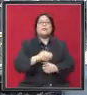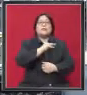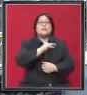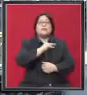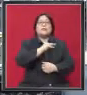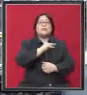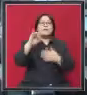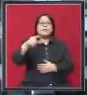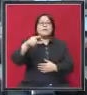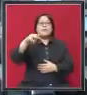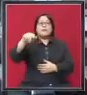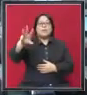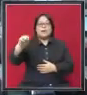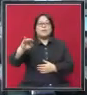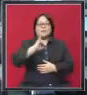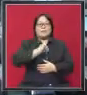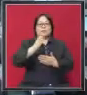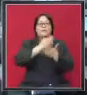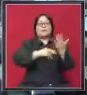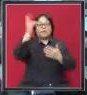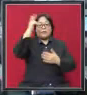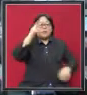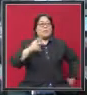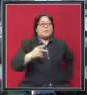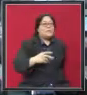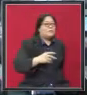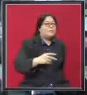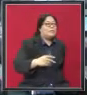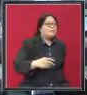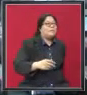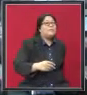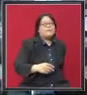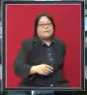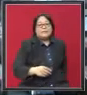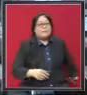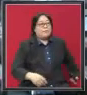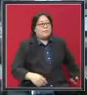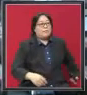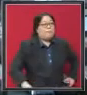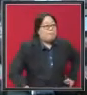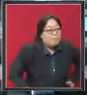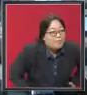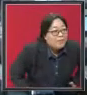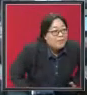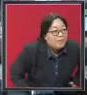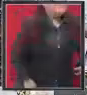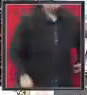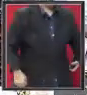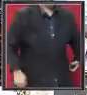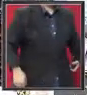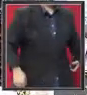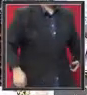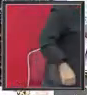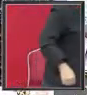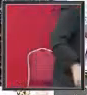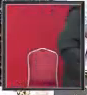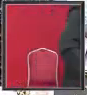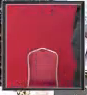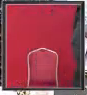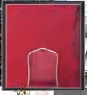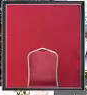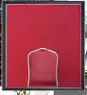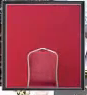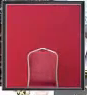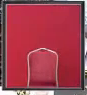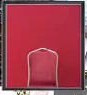kasih, Simpan Ranggam. Saya bagi pihak kerajaan ingin mengesahkan yang kita akan terus menyediakan peruntukan yang sama dengan tahun lepas,